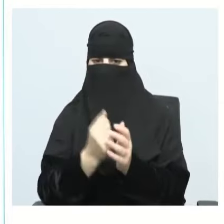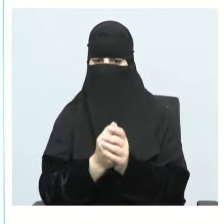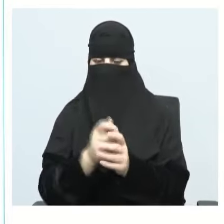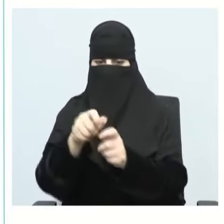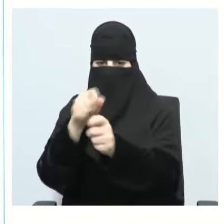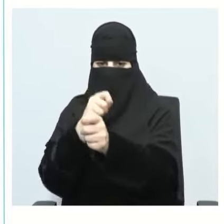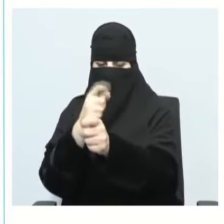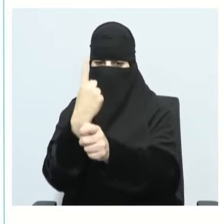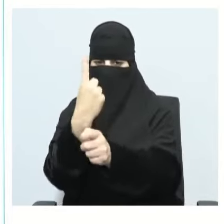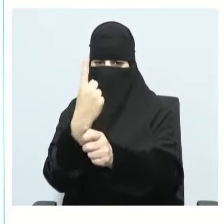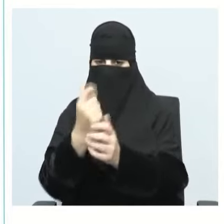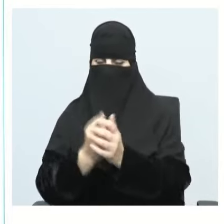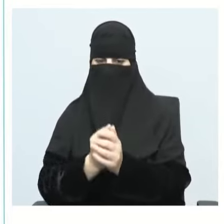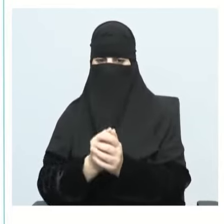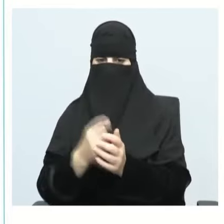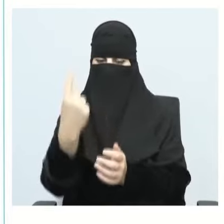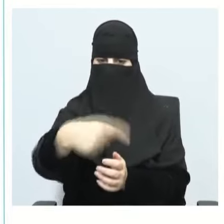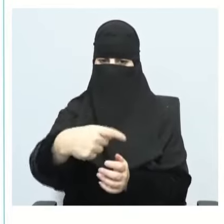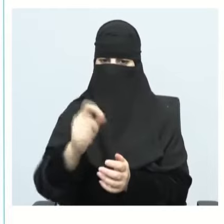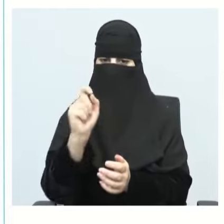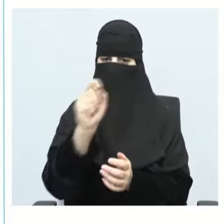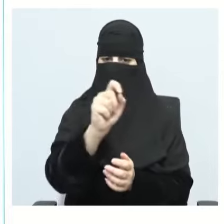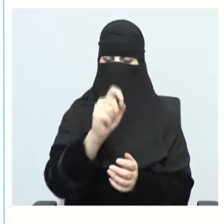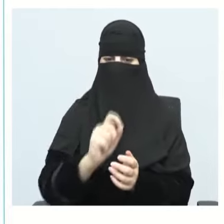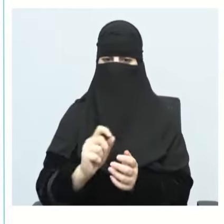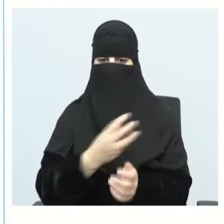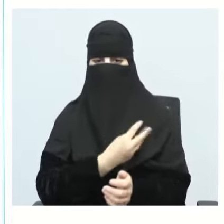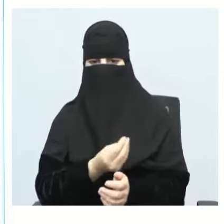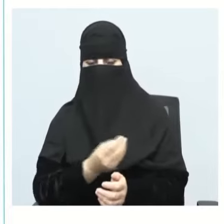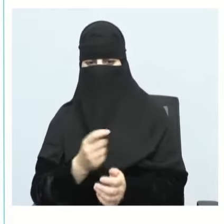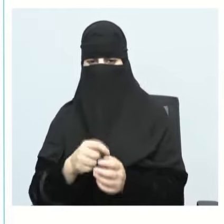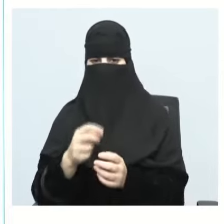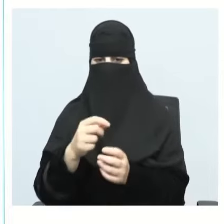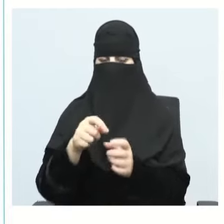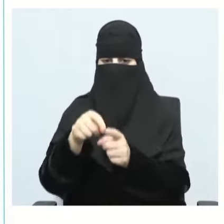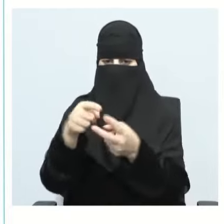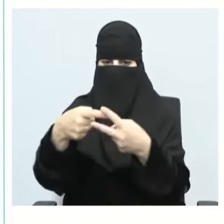اطلق سهم واحد في عشر نقاط طيب حبينا نحط مثلا